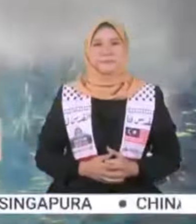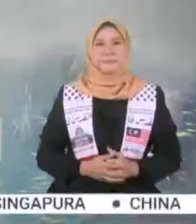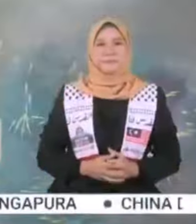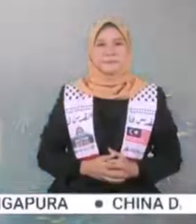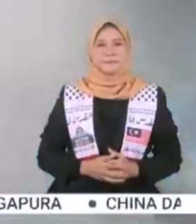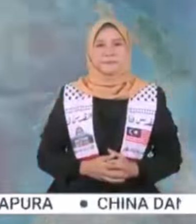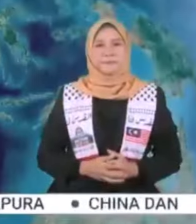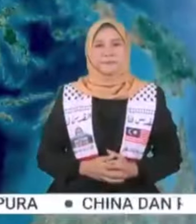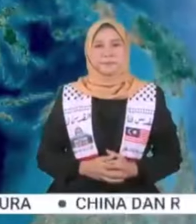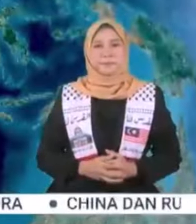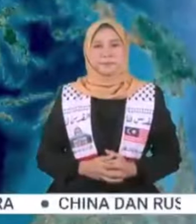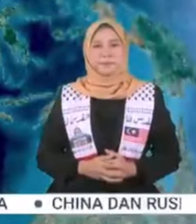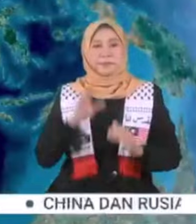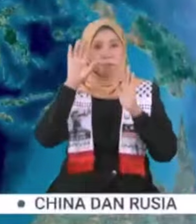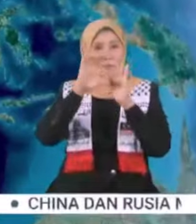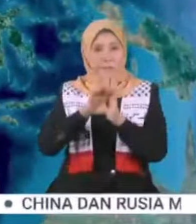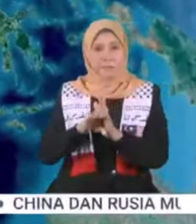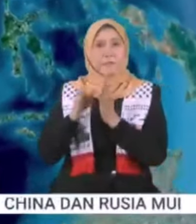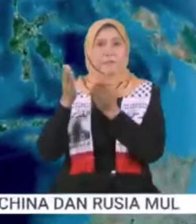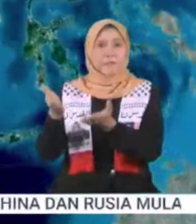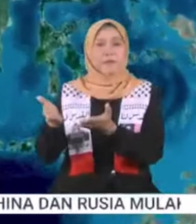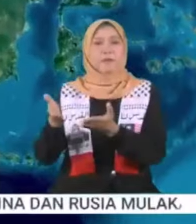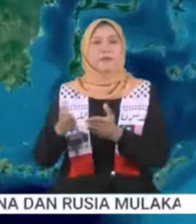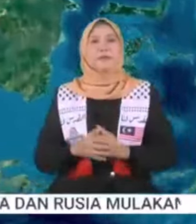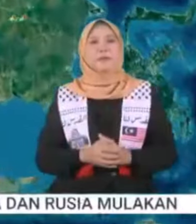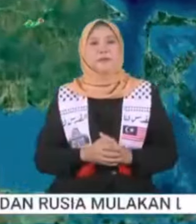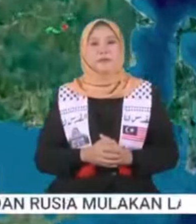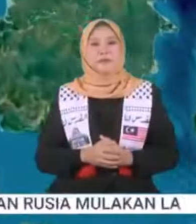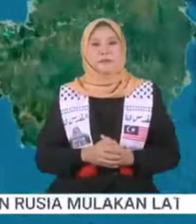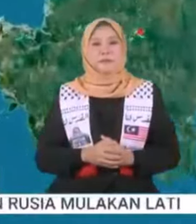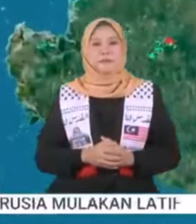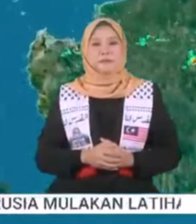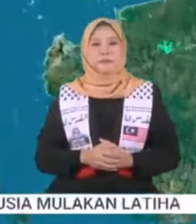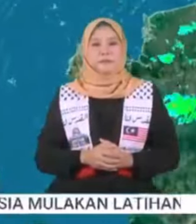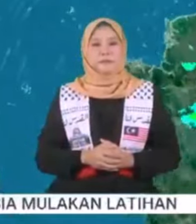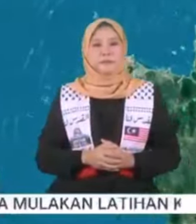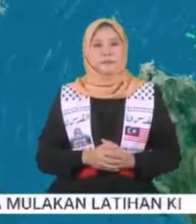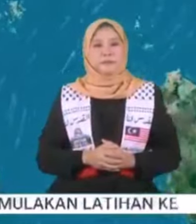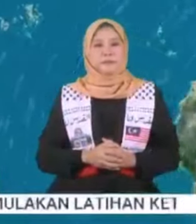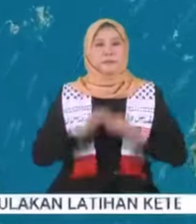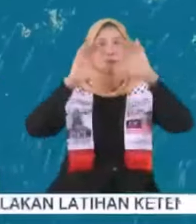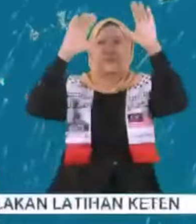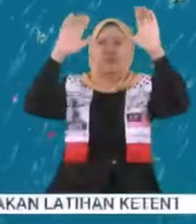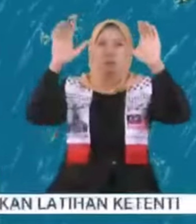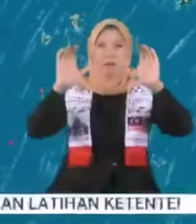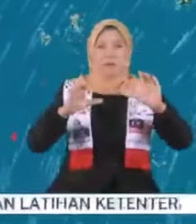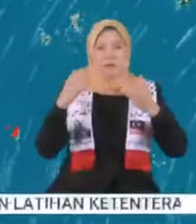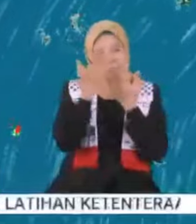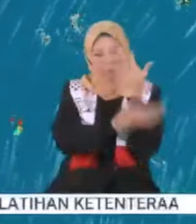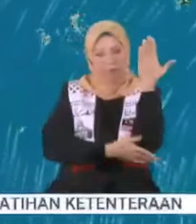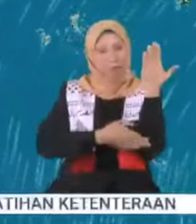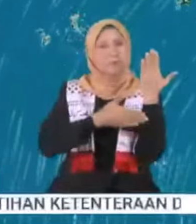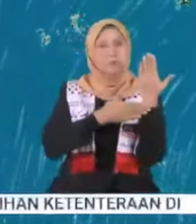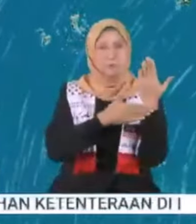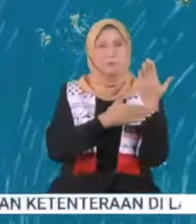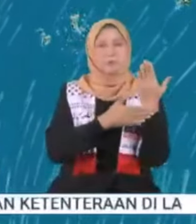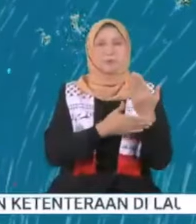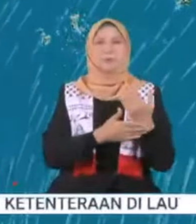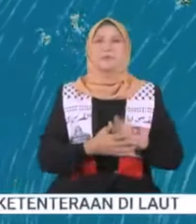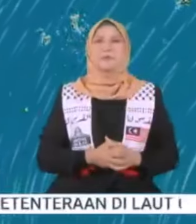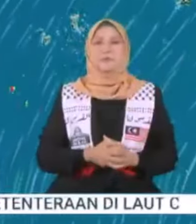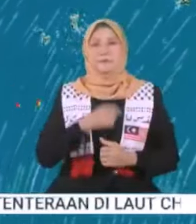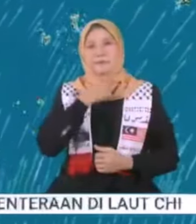Seterusnya kita lihat kepada paparan imej gemar radar untuk tinjauan terkini yang menunjukkan keadaan cuaca di seluruh semenanjung Malaysia